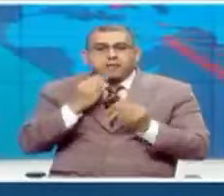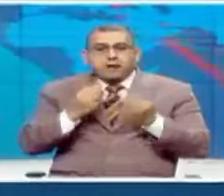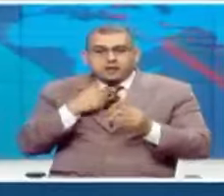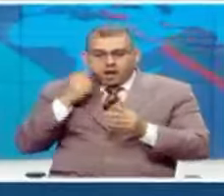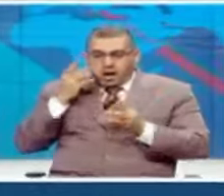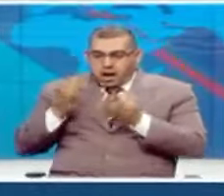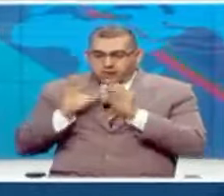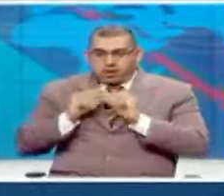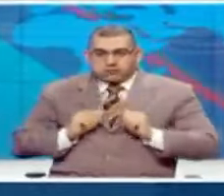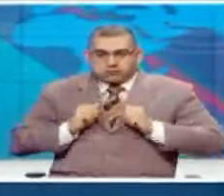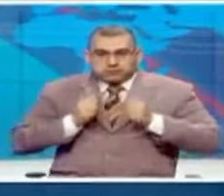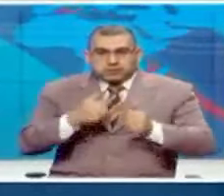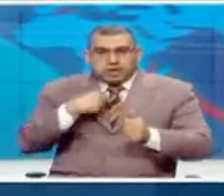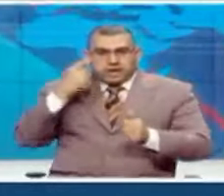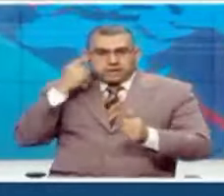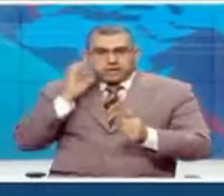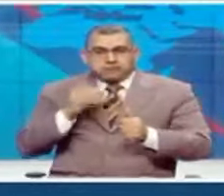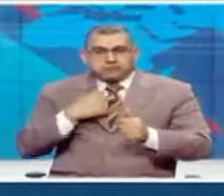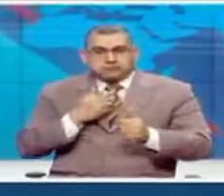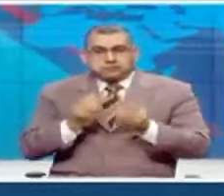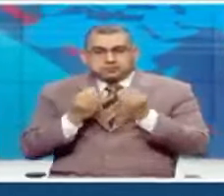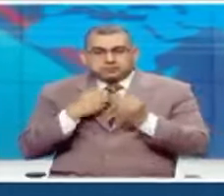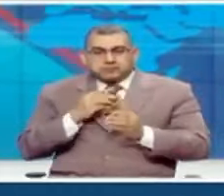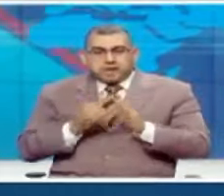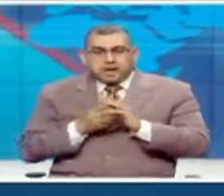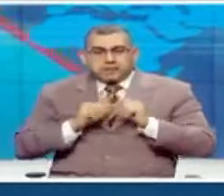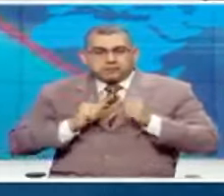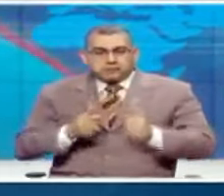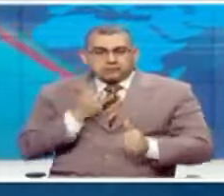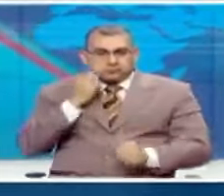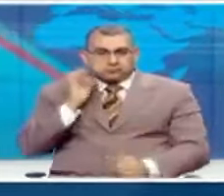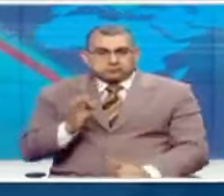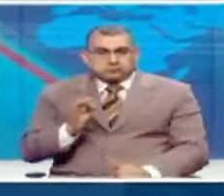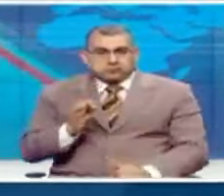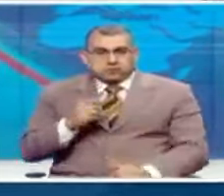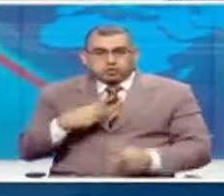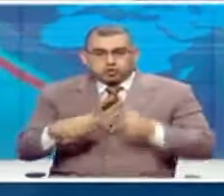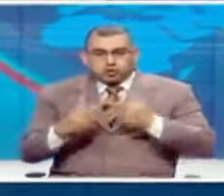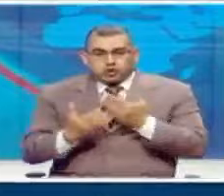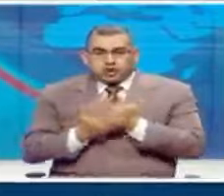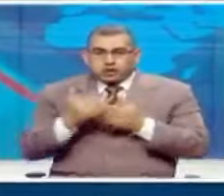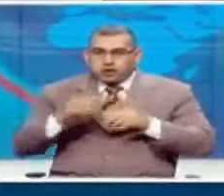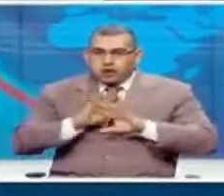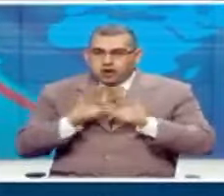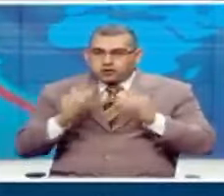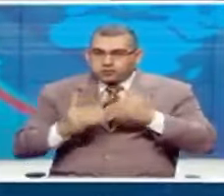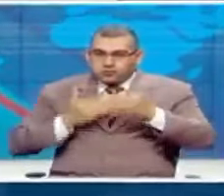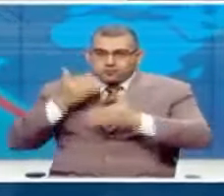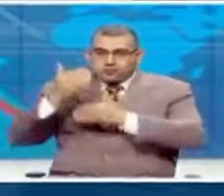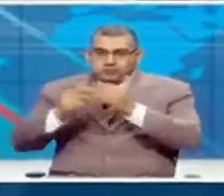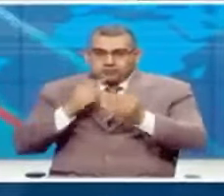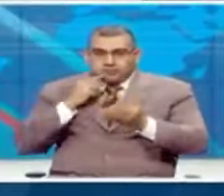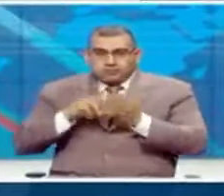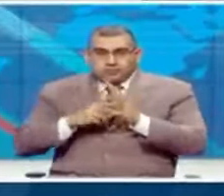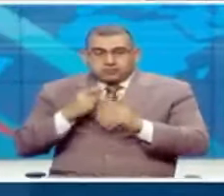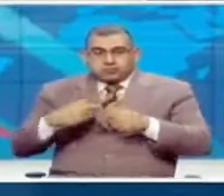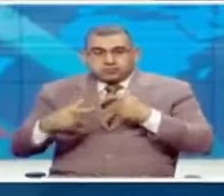عليها، فدي حاجة بتأهلنا ليها وكويسة جدا. التكنولوجيا العصر ده هي المطلوبة، وهنا في مدارس